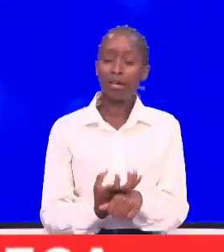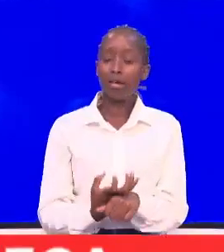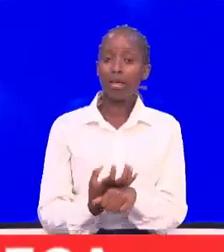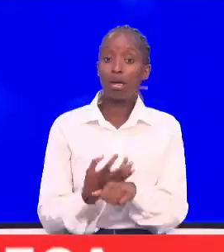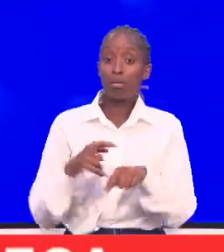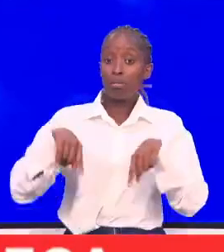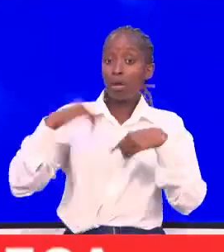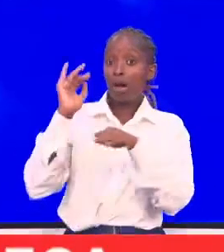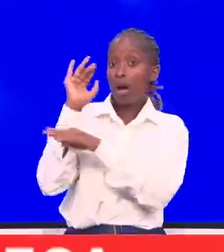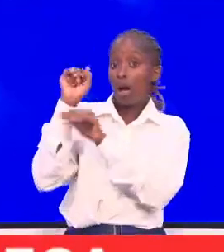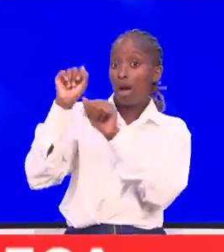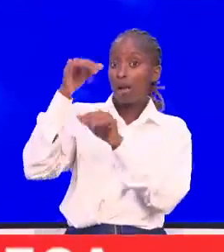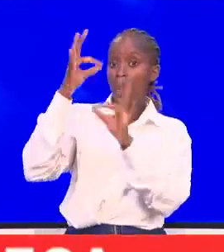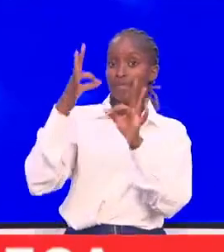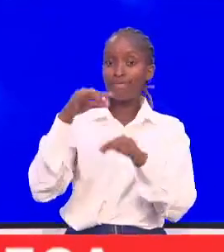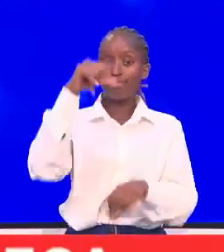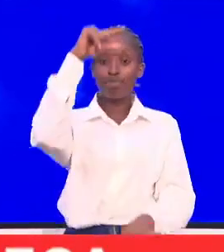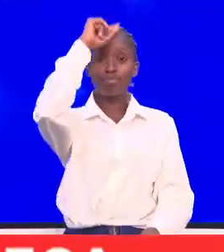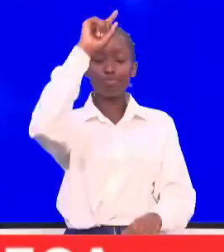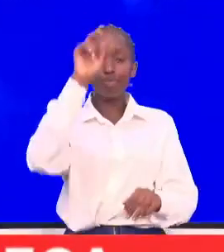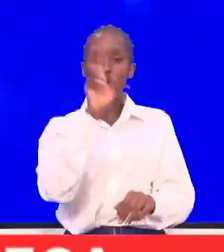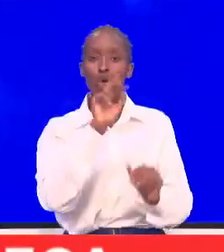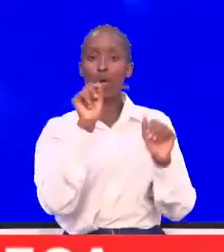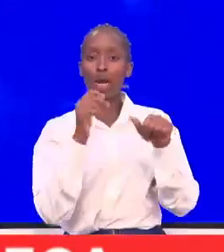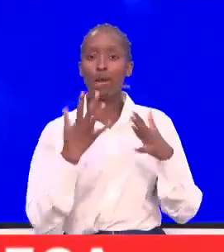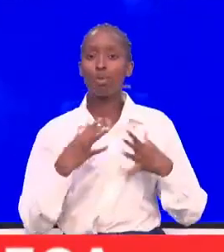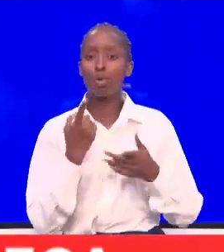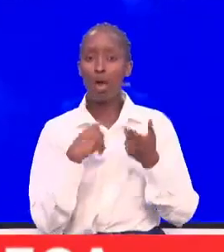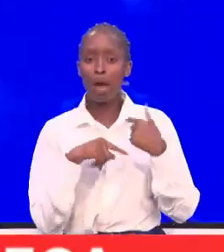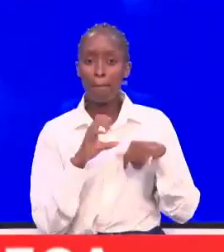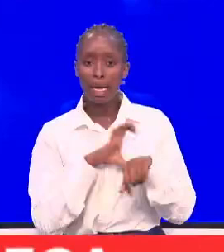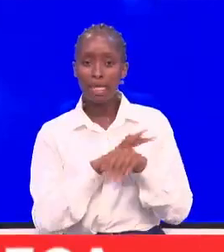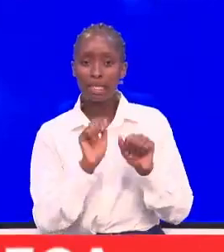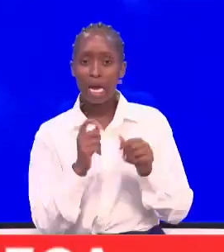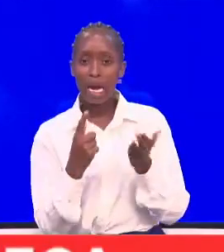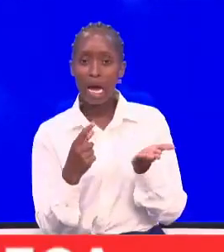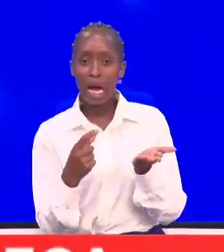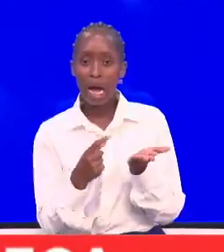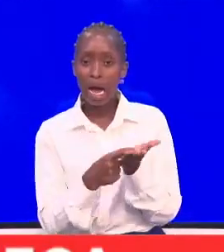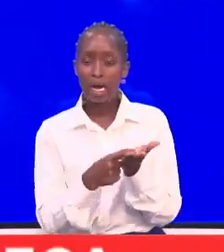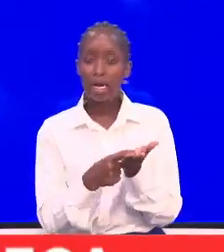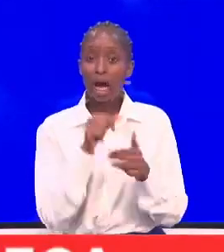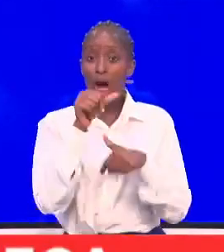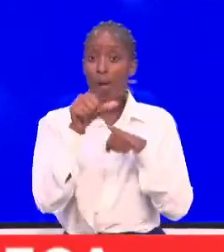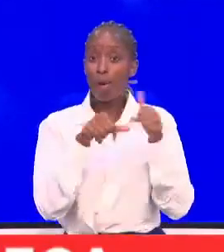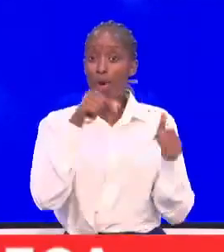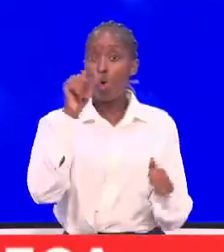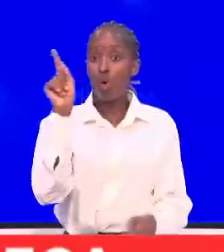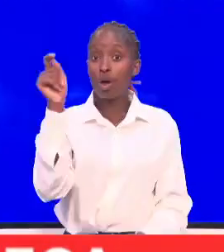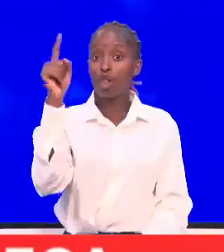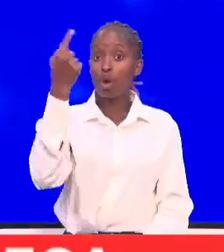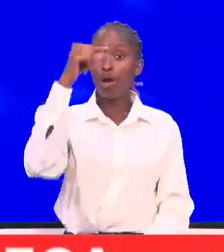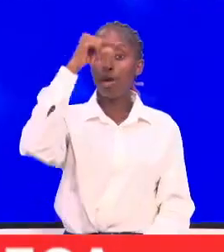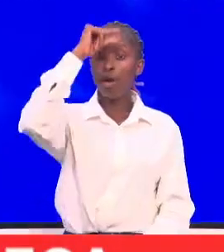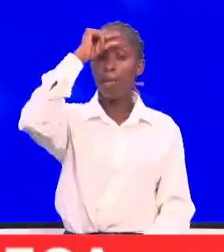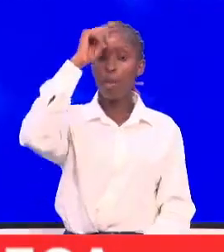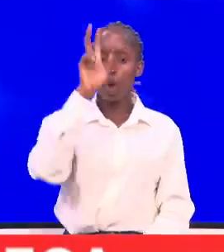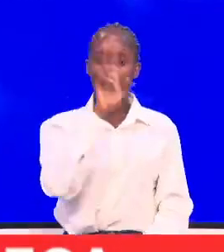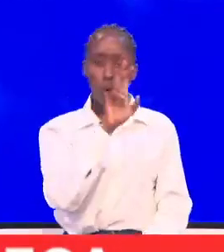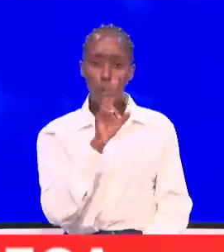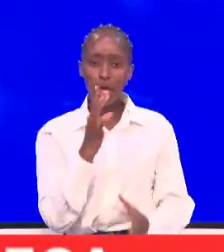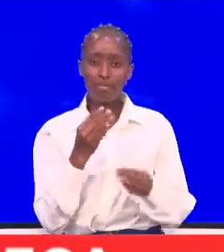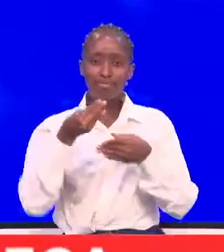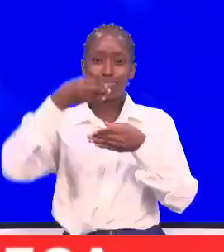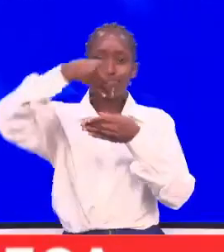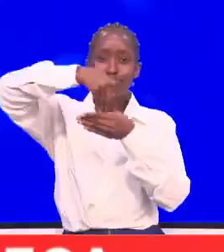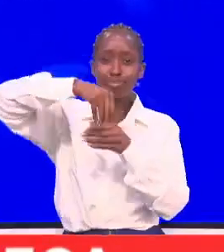serikali kama kuna uwezo pia watafute wale wanaweza hizi kadi ambazo zinakuja za hii serikali yetu ya Kenya Kwanza, waone kama wanaweza include